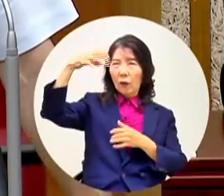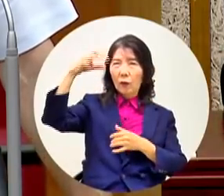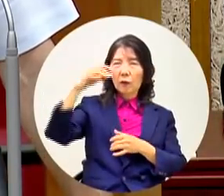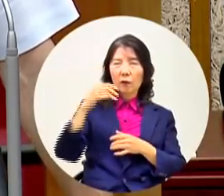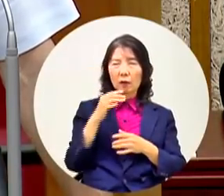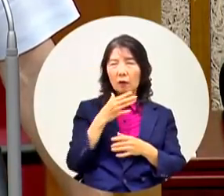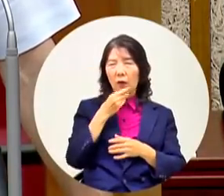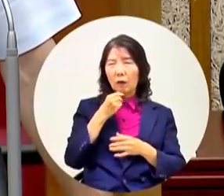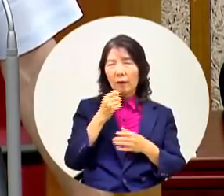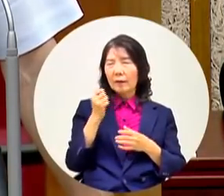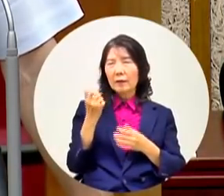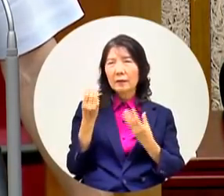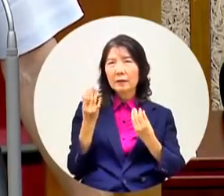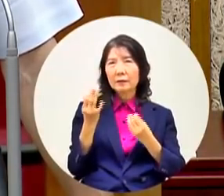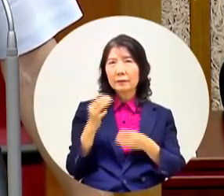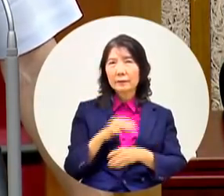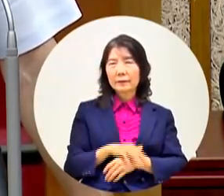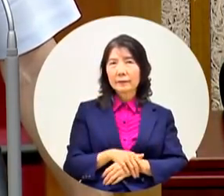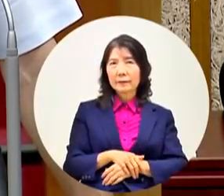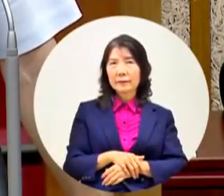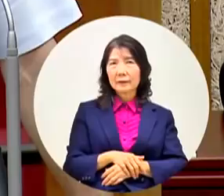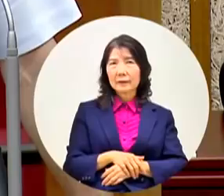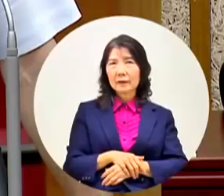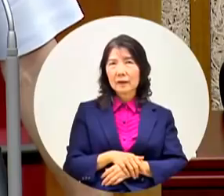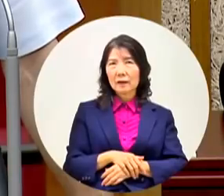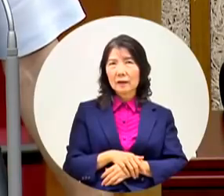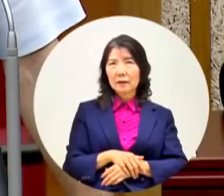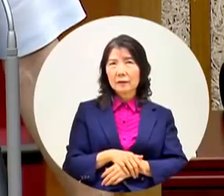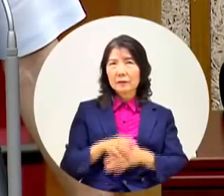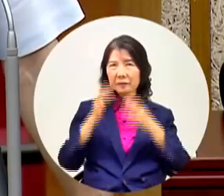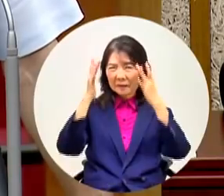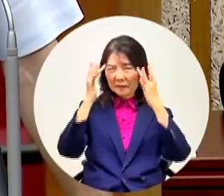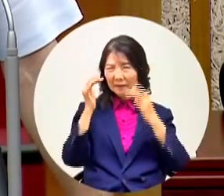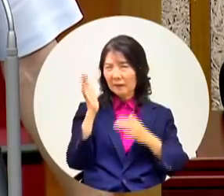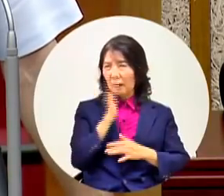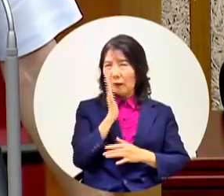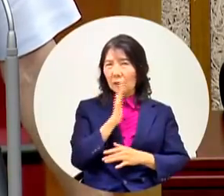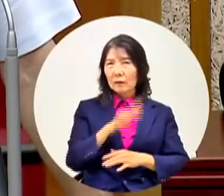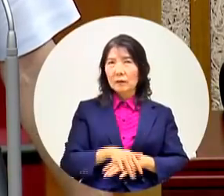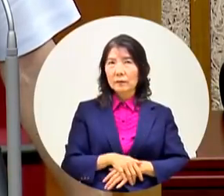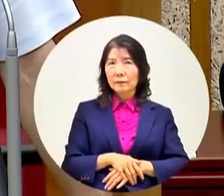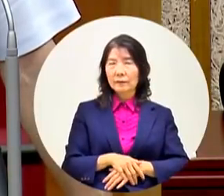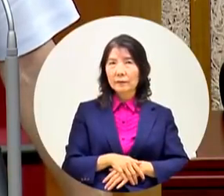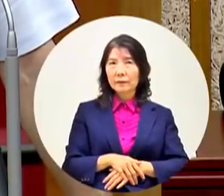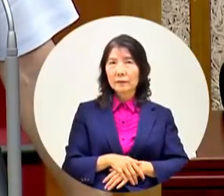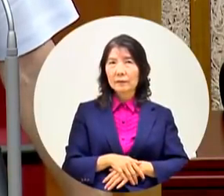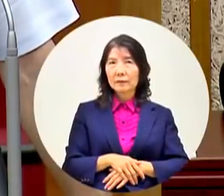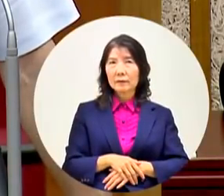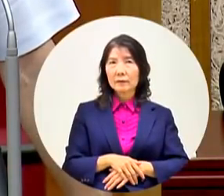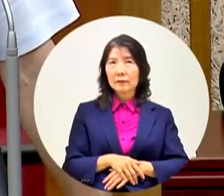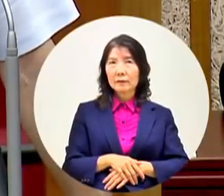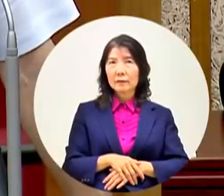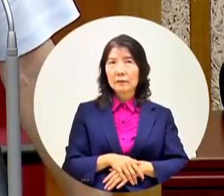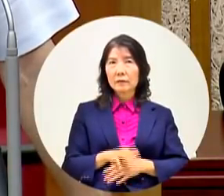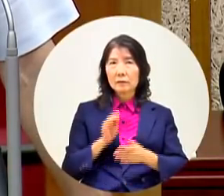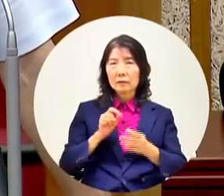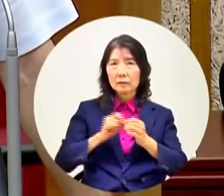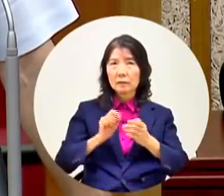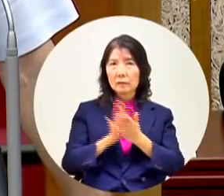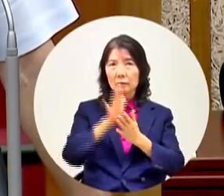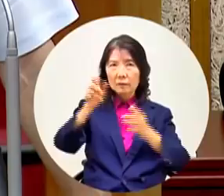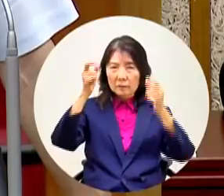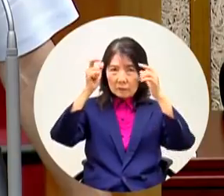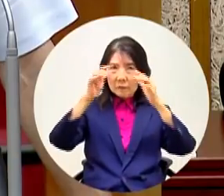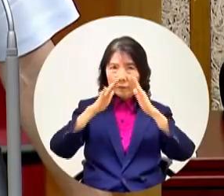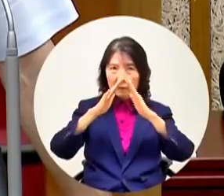不舒服，吼、哦，做不那个不舒服嘛，是不是？咱有计划未来整个大高雄是这个设计